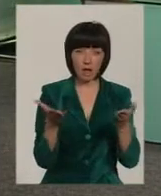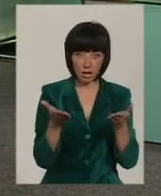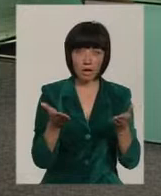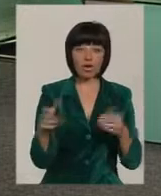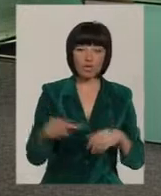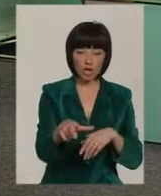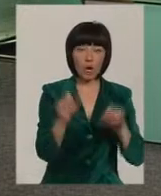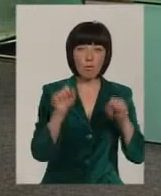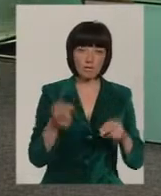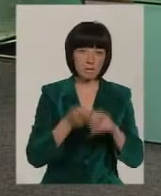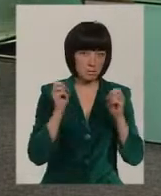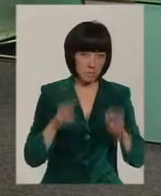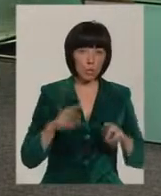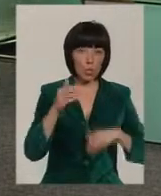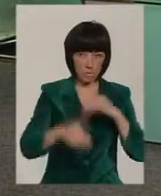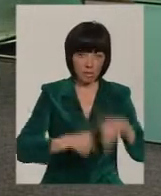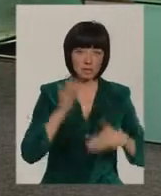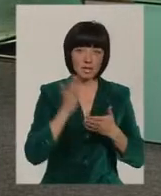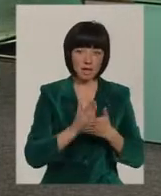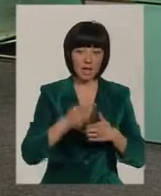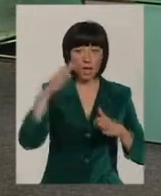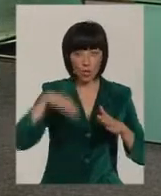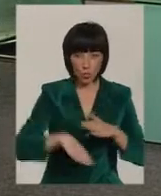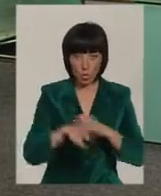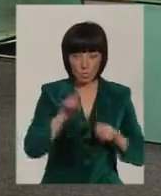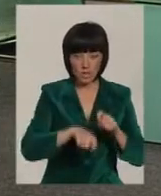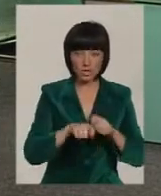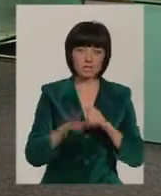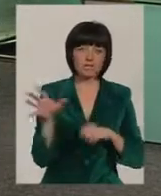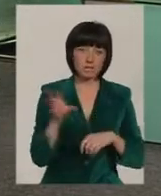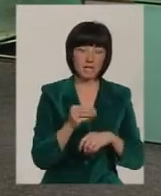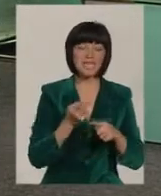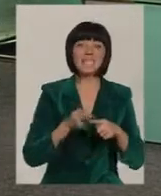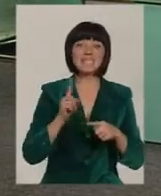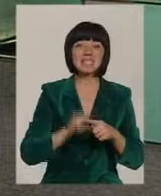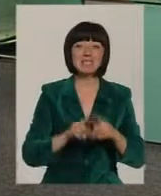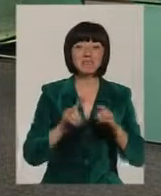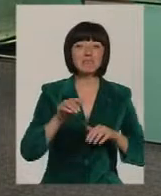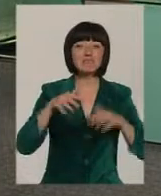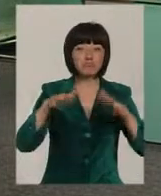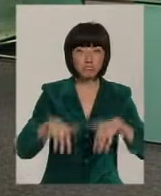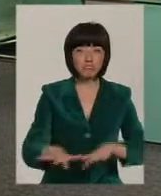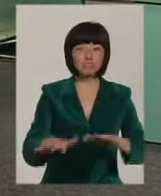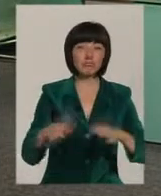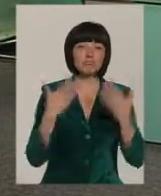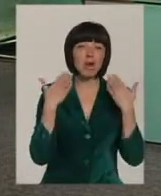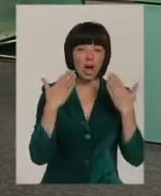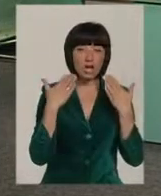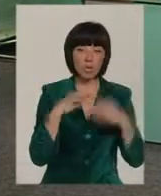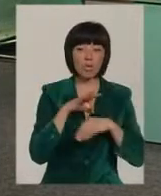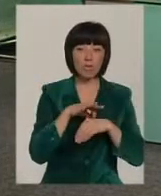так. річках можна безпечно купатись, тому що там є і дно, і все. Ці пляжі, вони проведено відповідну роботу